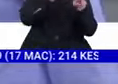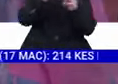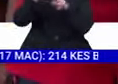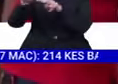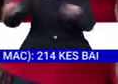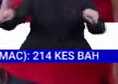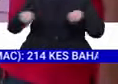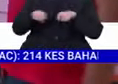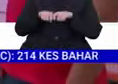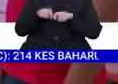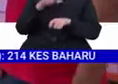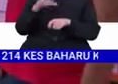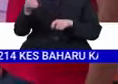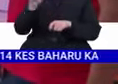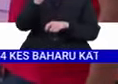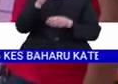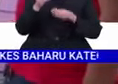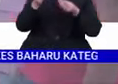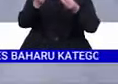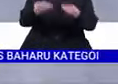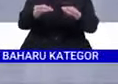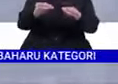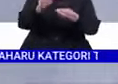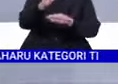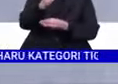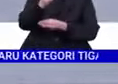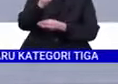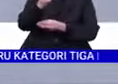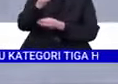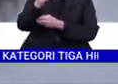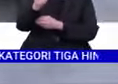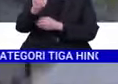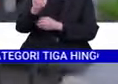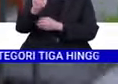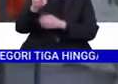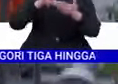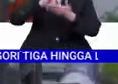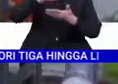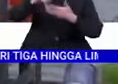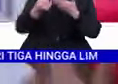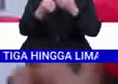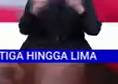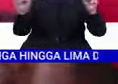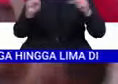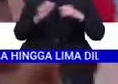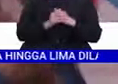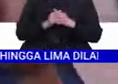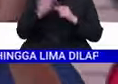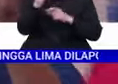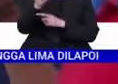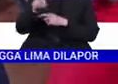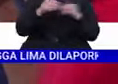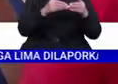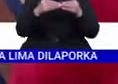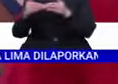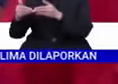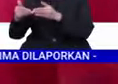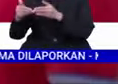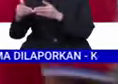seterusnya melakukan simbolik penyerahan Project siap jelasnya program sedemikian perlu diteruskan lebih-lebih lagi dengan